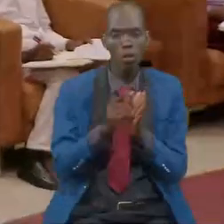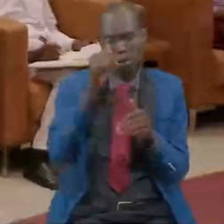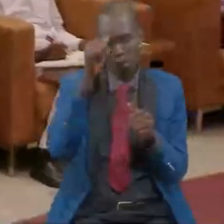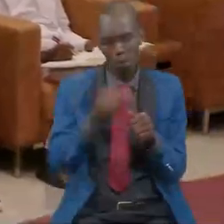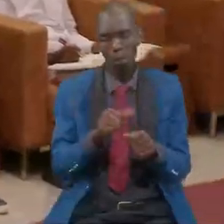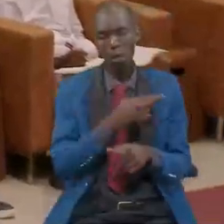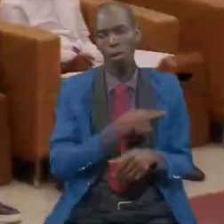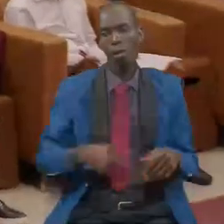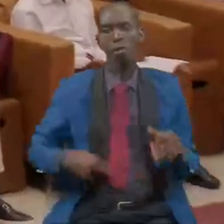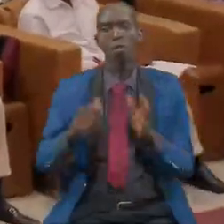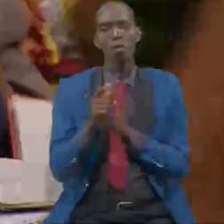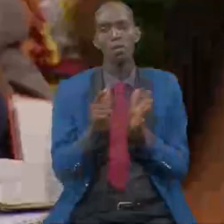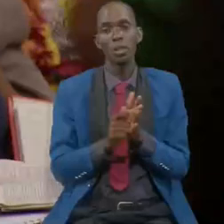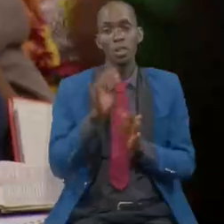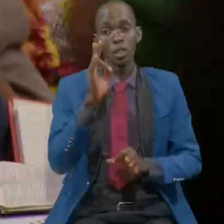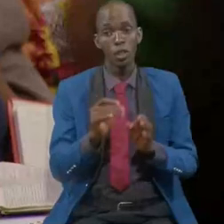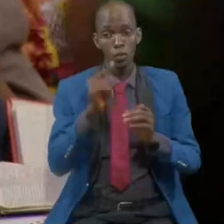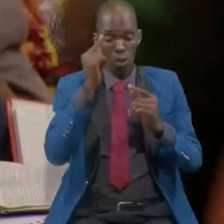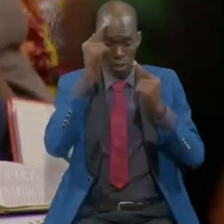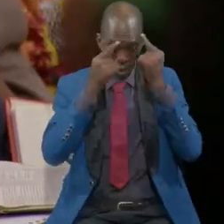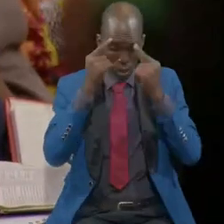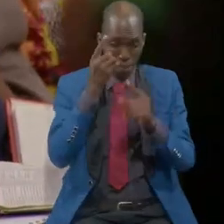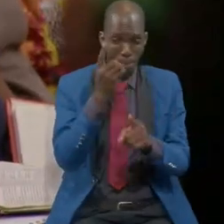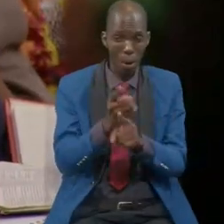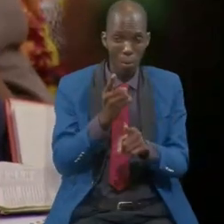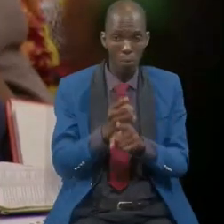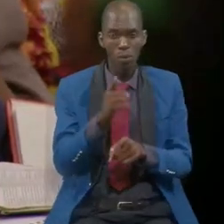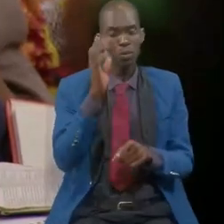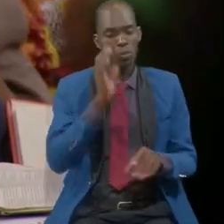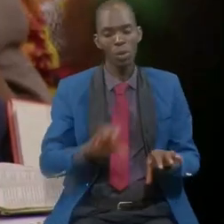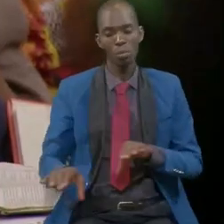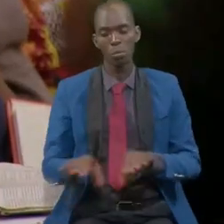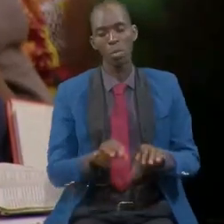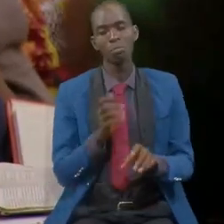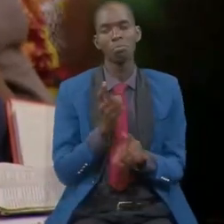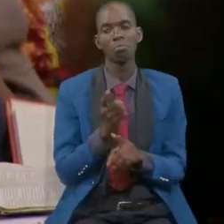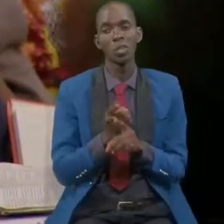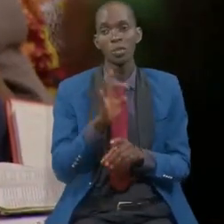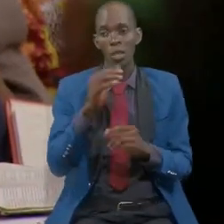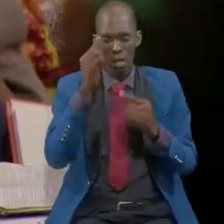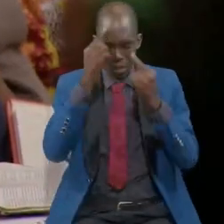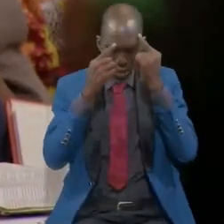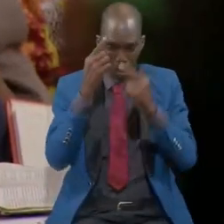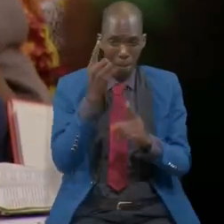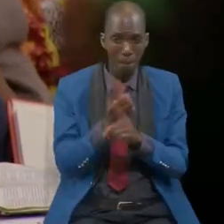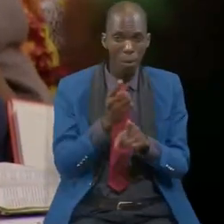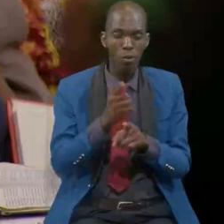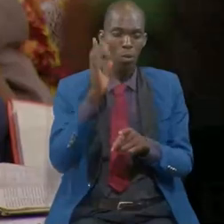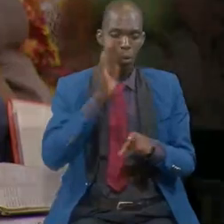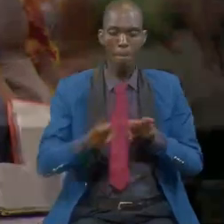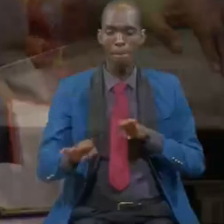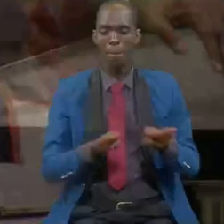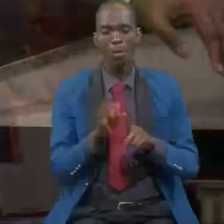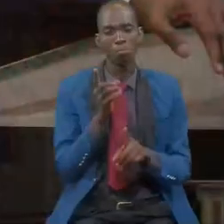royale. Ouais. Si vous pensez bien, vous allez bien agir. Si vous pensez bien, vous allez bien vous comporter. Si